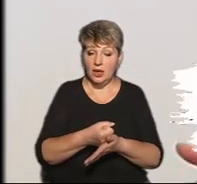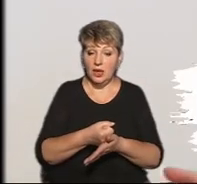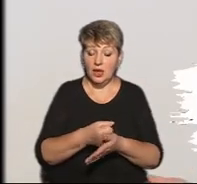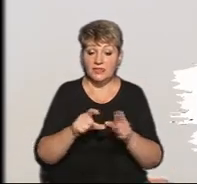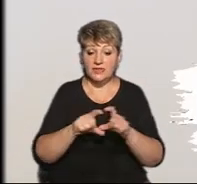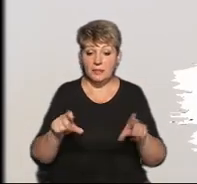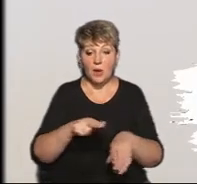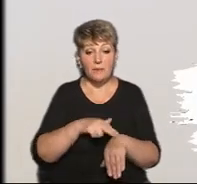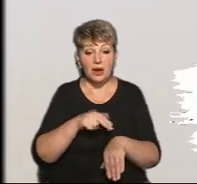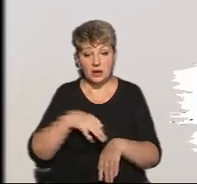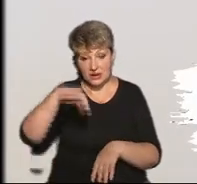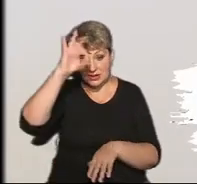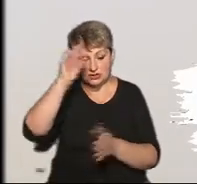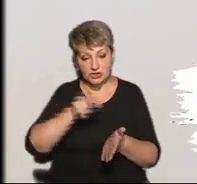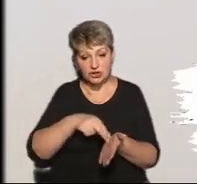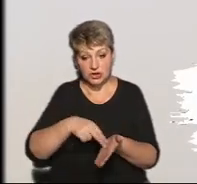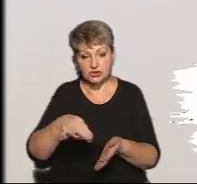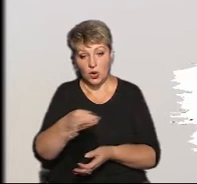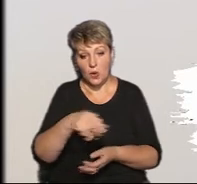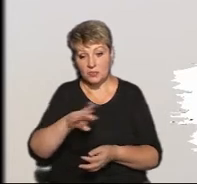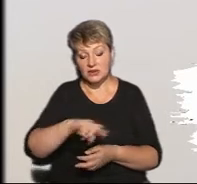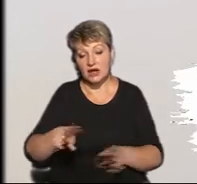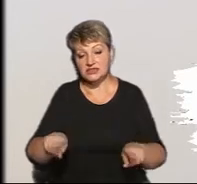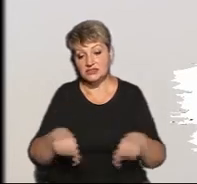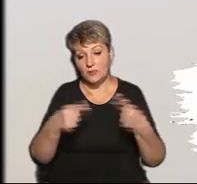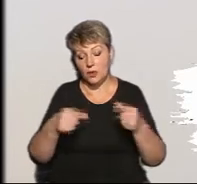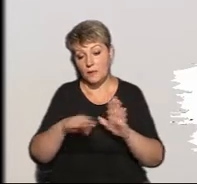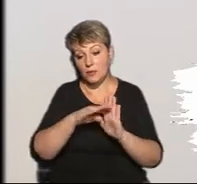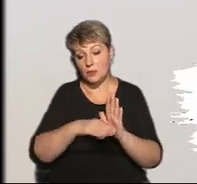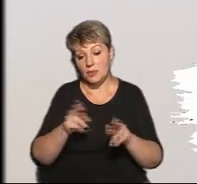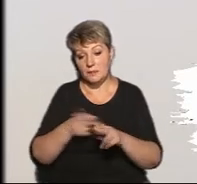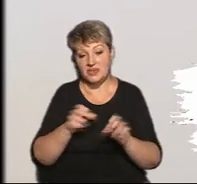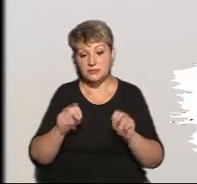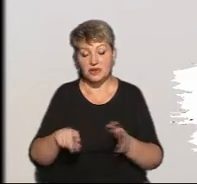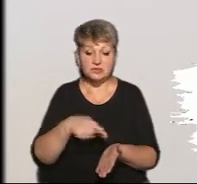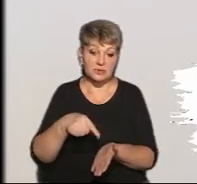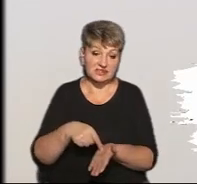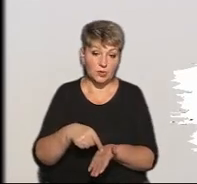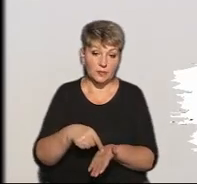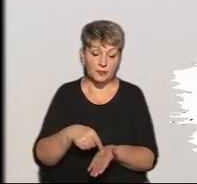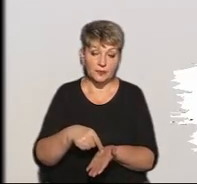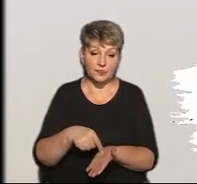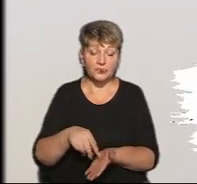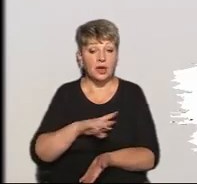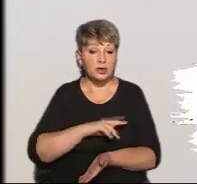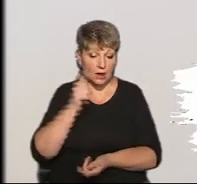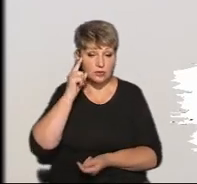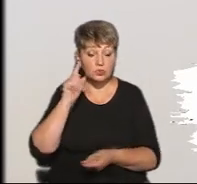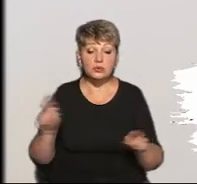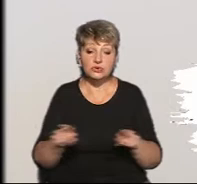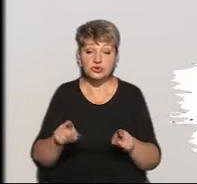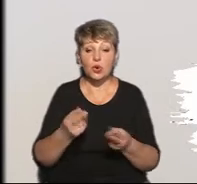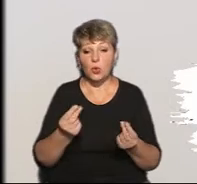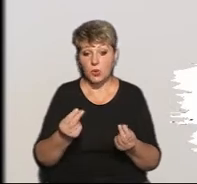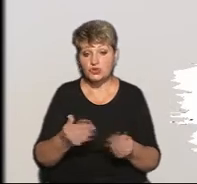департамент поліції Черкаської області для створення програми «Безпечне місто». Я думаю, що